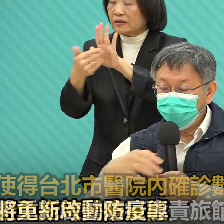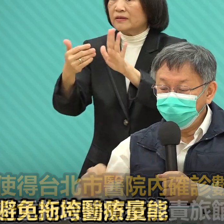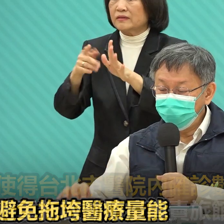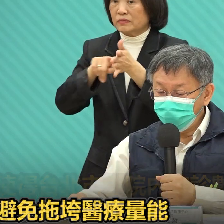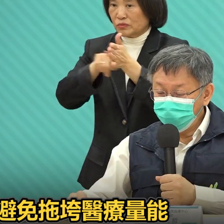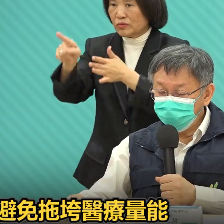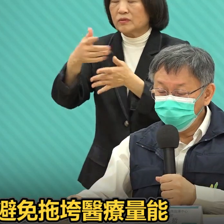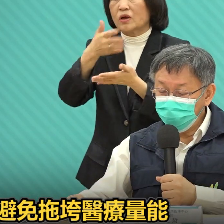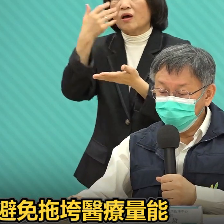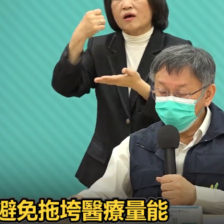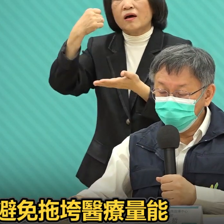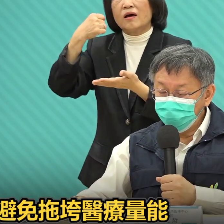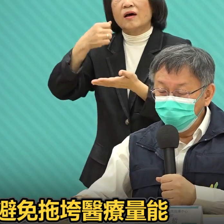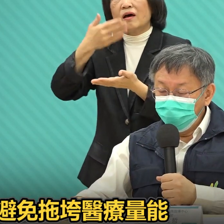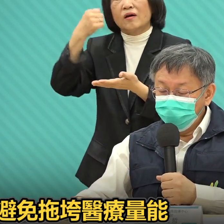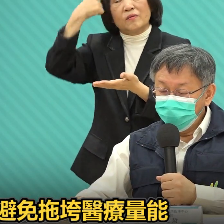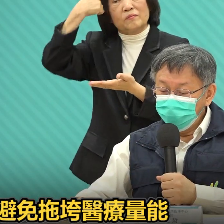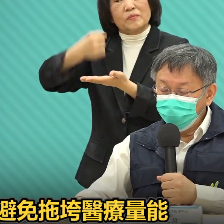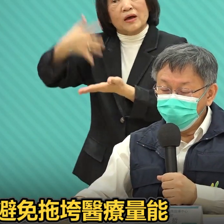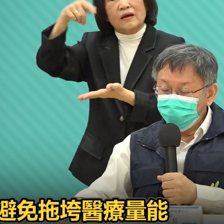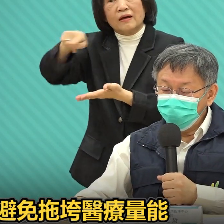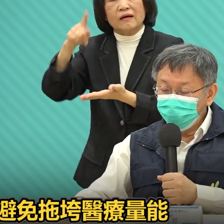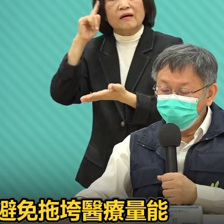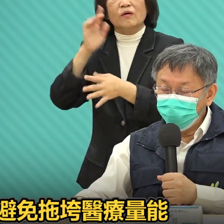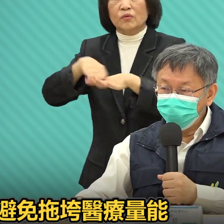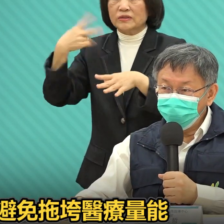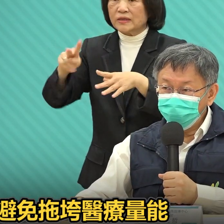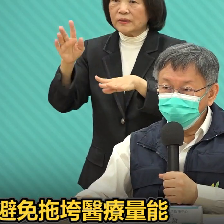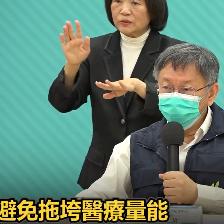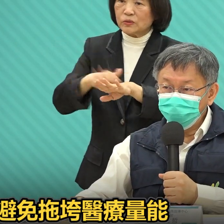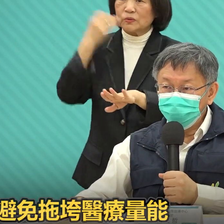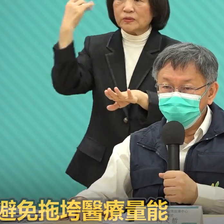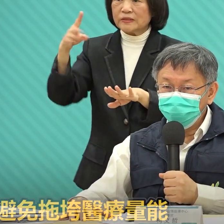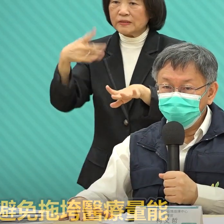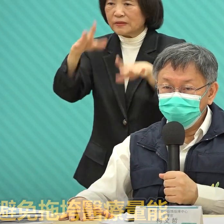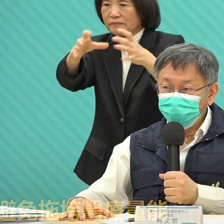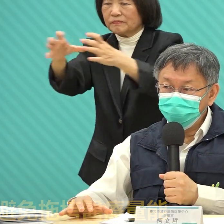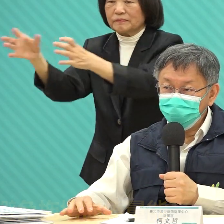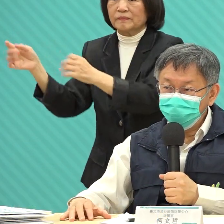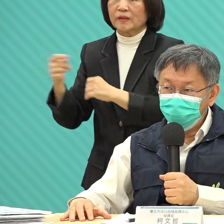了，因为从数字上看起来，这些确诊案例好像都不是重